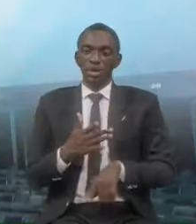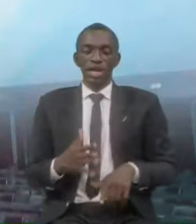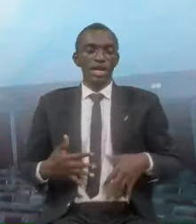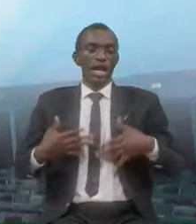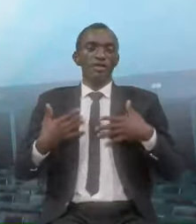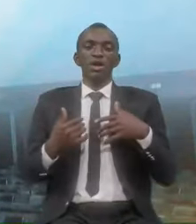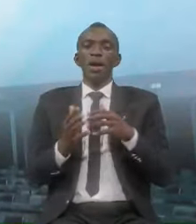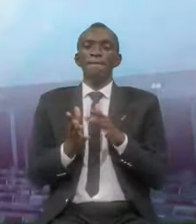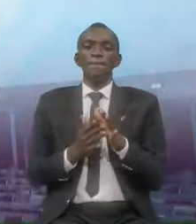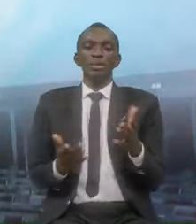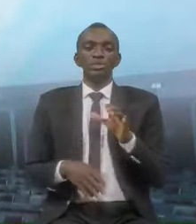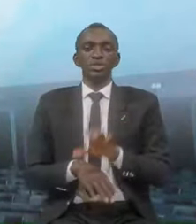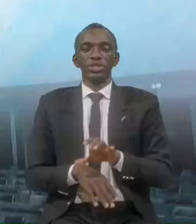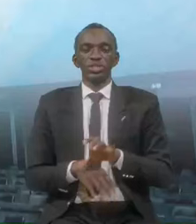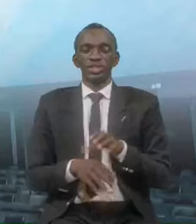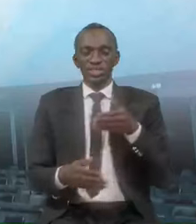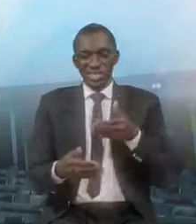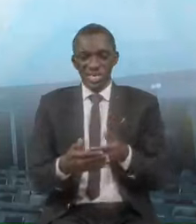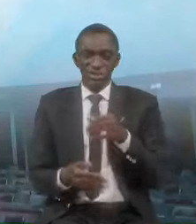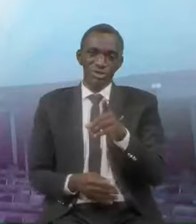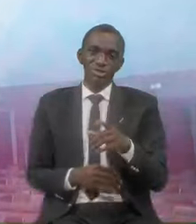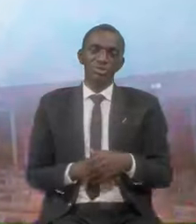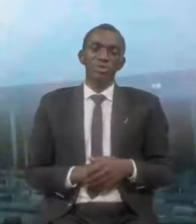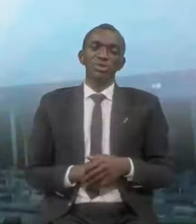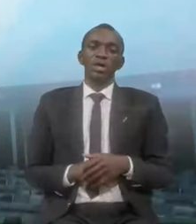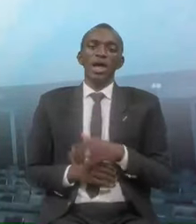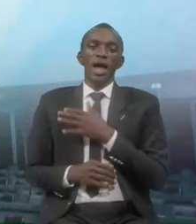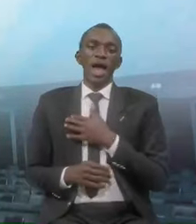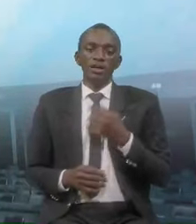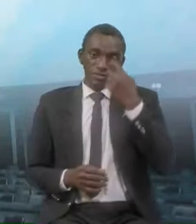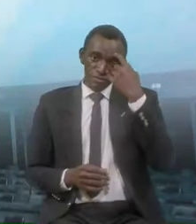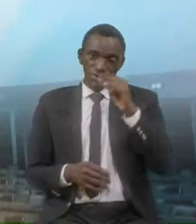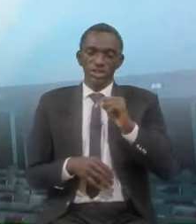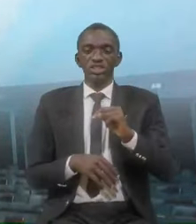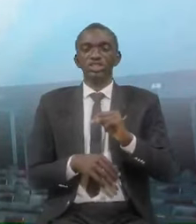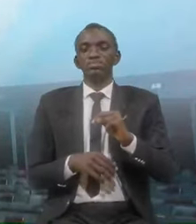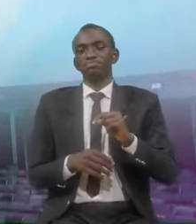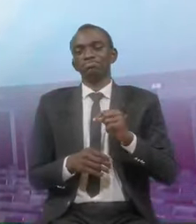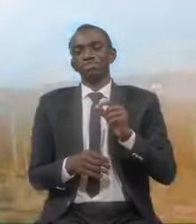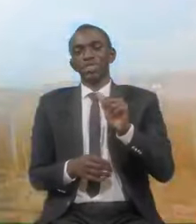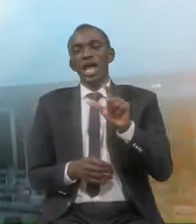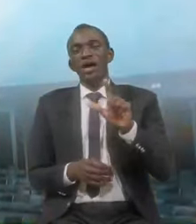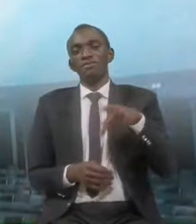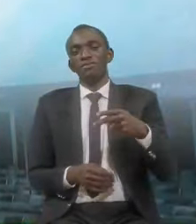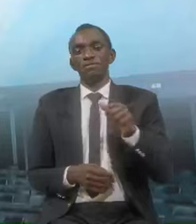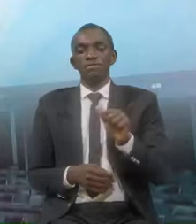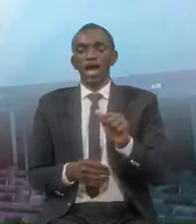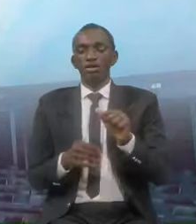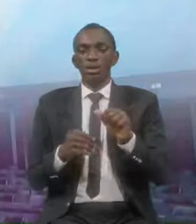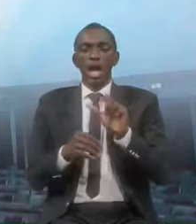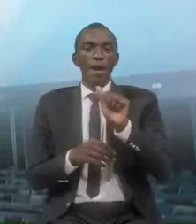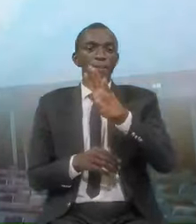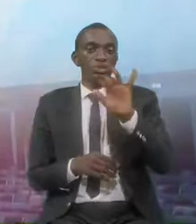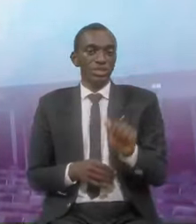Nearest to you. For the Alpha location, it is going to hold in the main hall